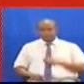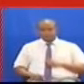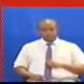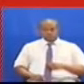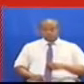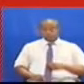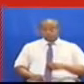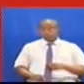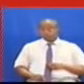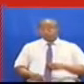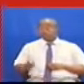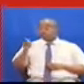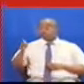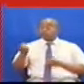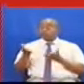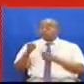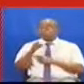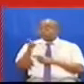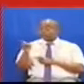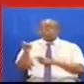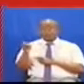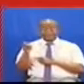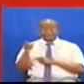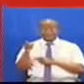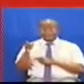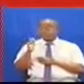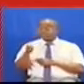mbalimbali, ndio maana umekuwa mahiri